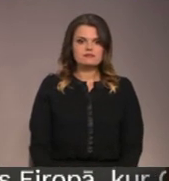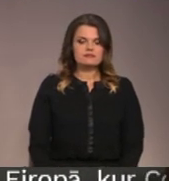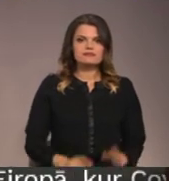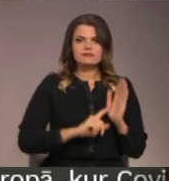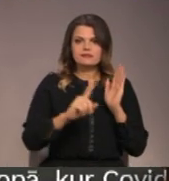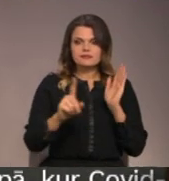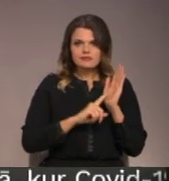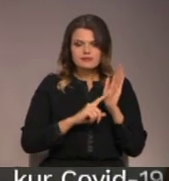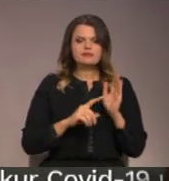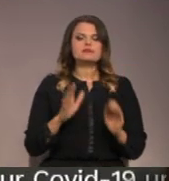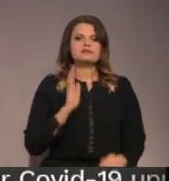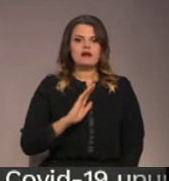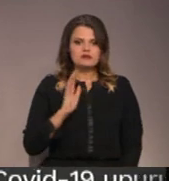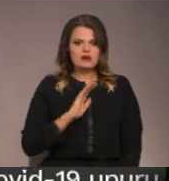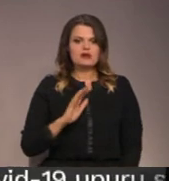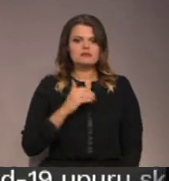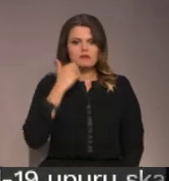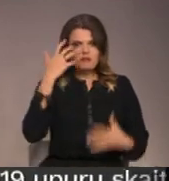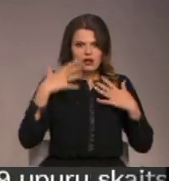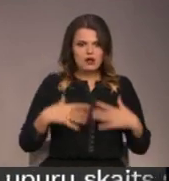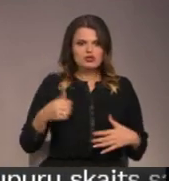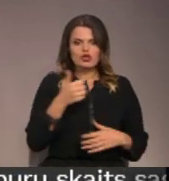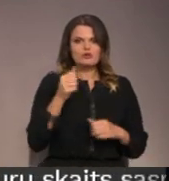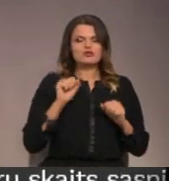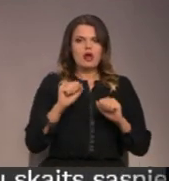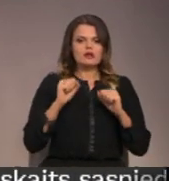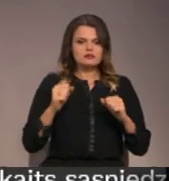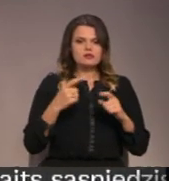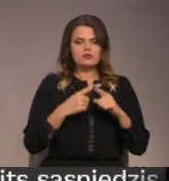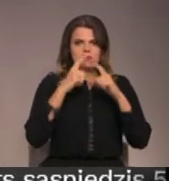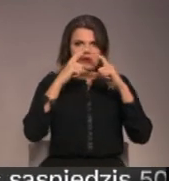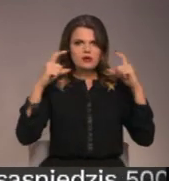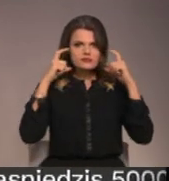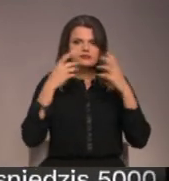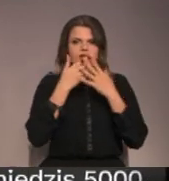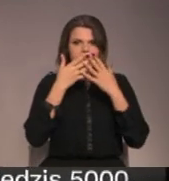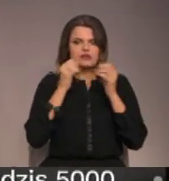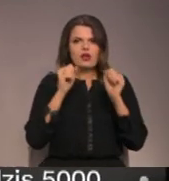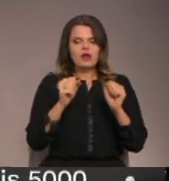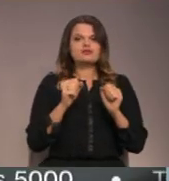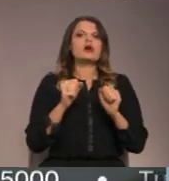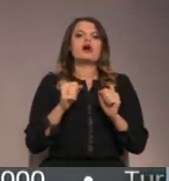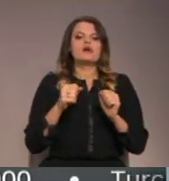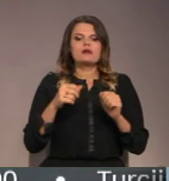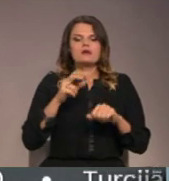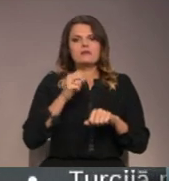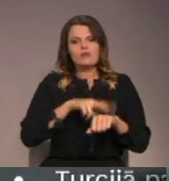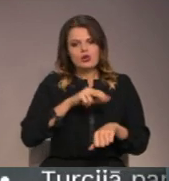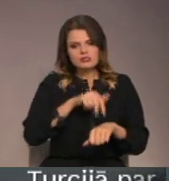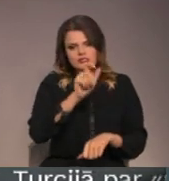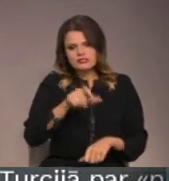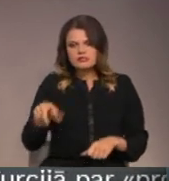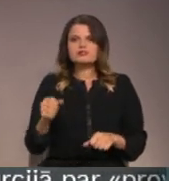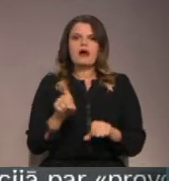Reiz no Zasnicas tiek sagaidīts Baltā. Īpašs aizsargtērps un maskas, kuru filtrs sargā no Covid, vēl gan ceļu policijas,